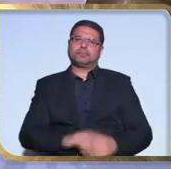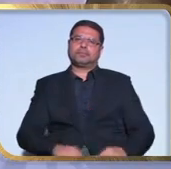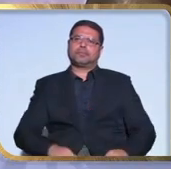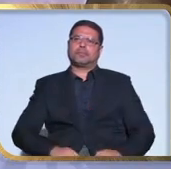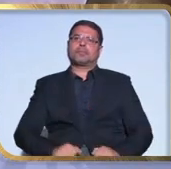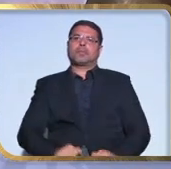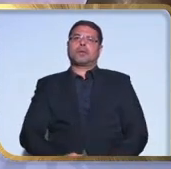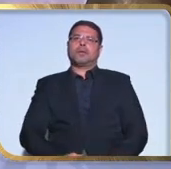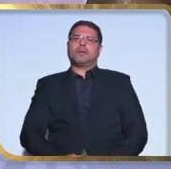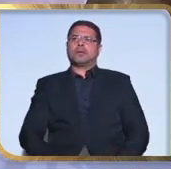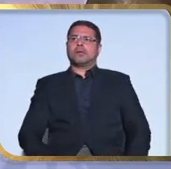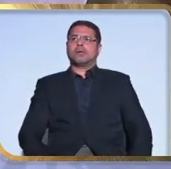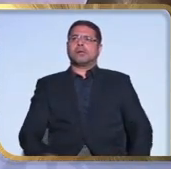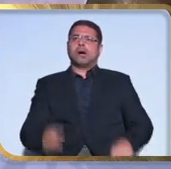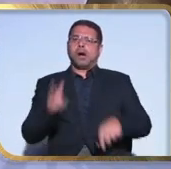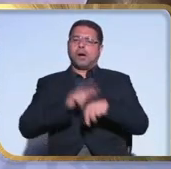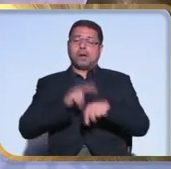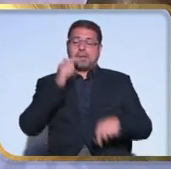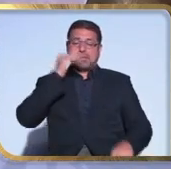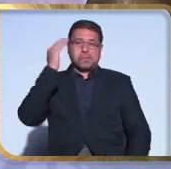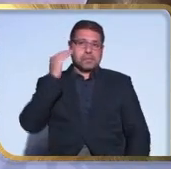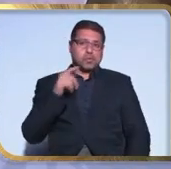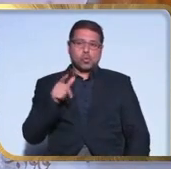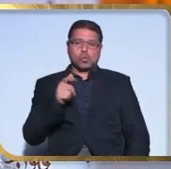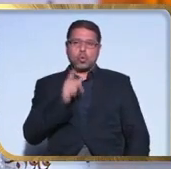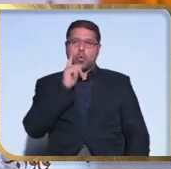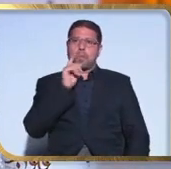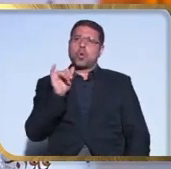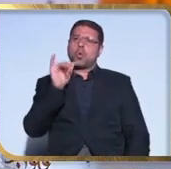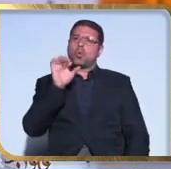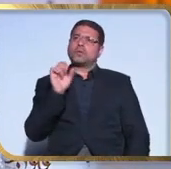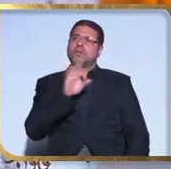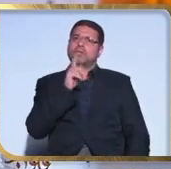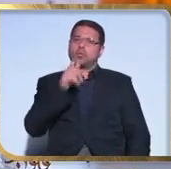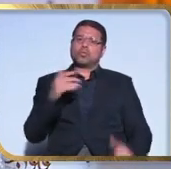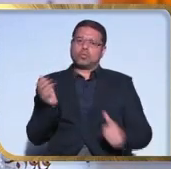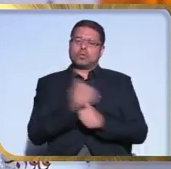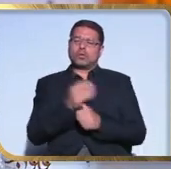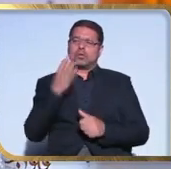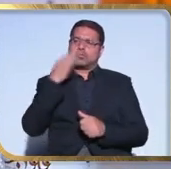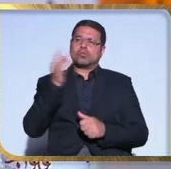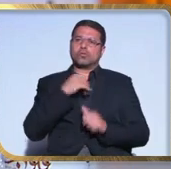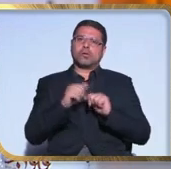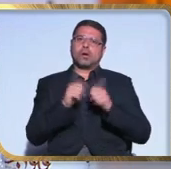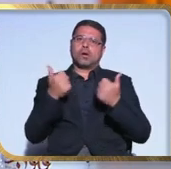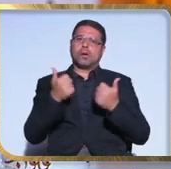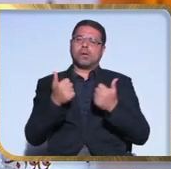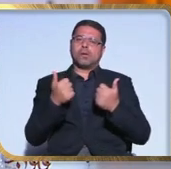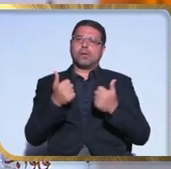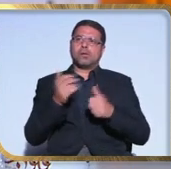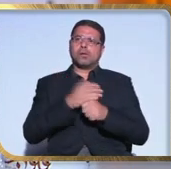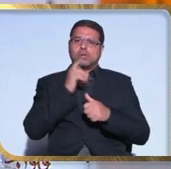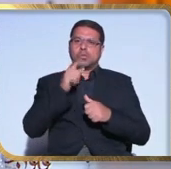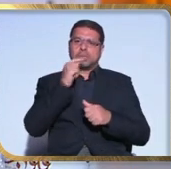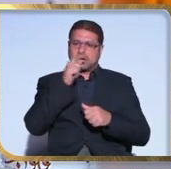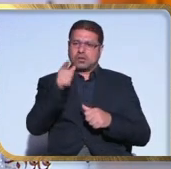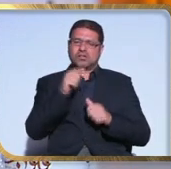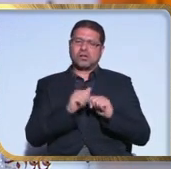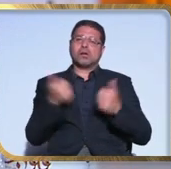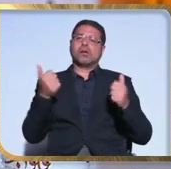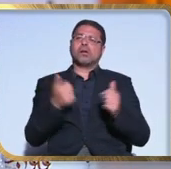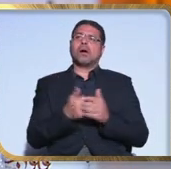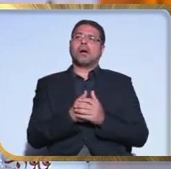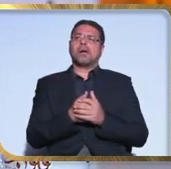الرحيم بالنسبه لست ام يوسف بتقول الزوج رمى عل يمين طلاق وقال لها يا فلانه انت ط